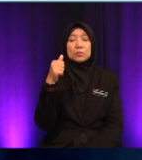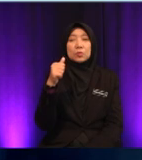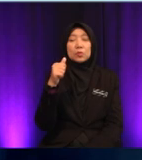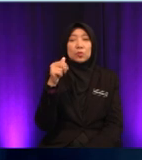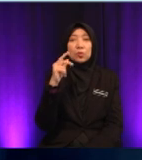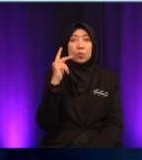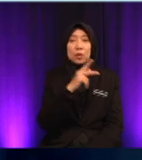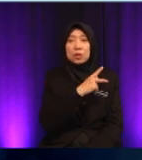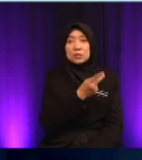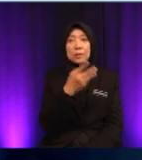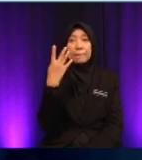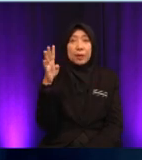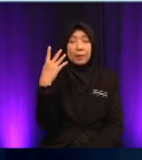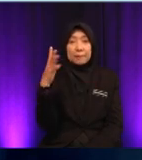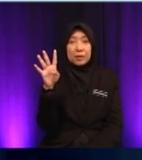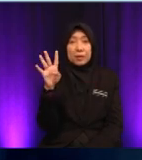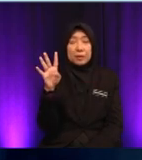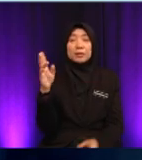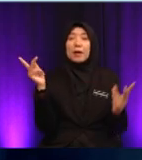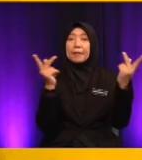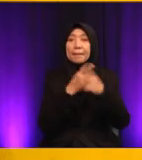14 jadi kita hanya